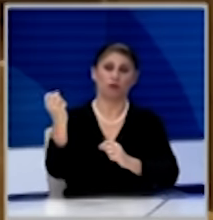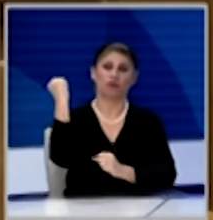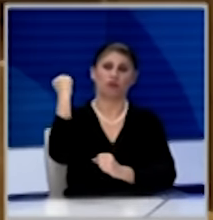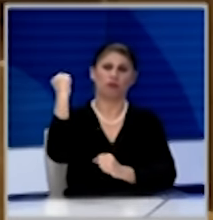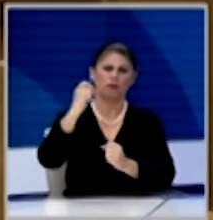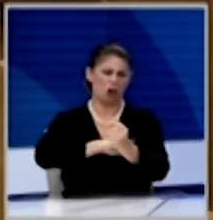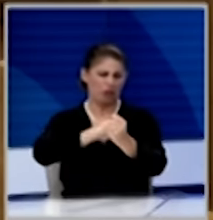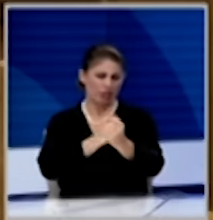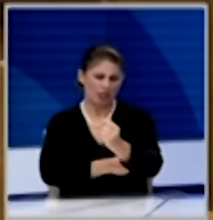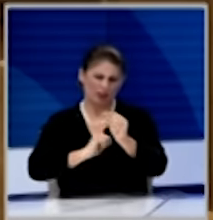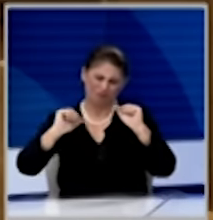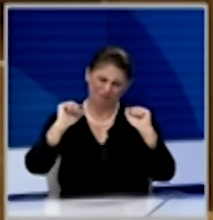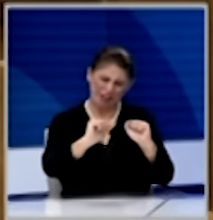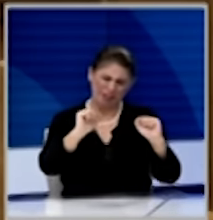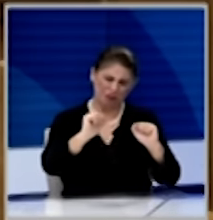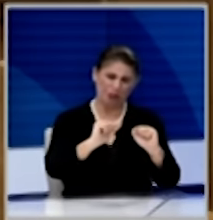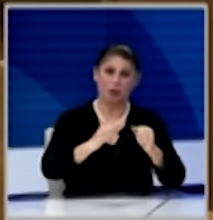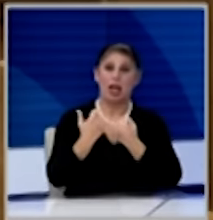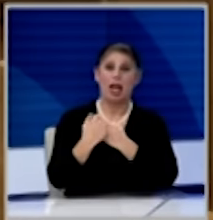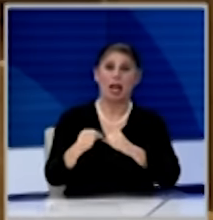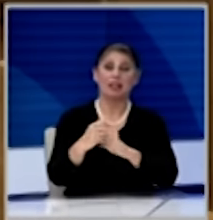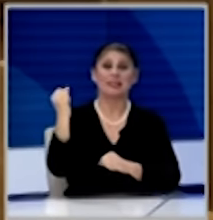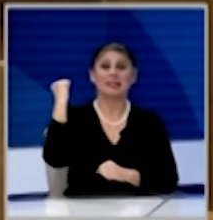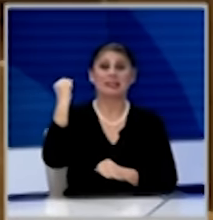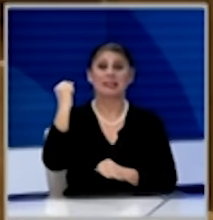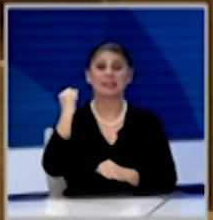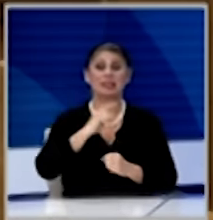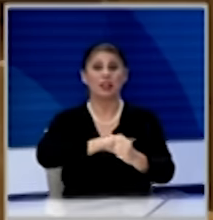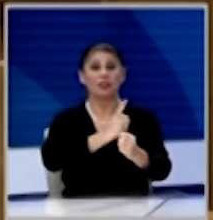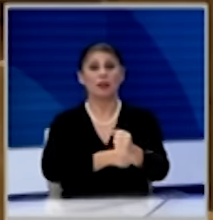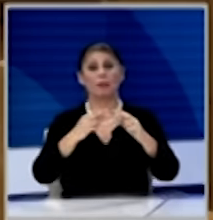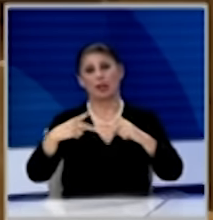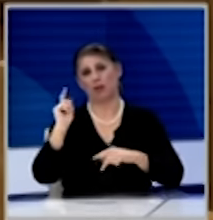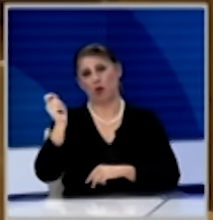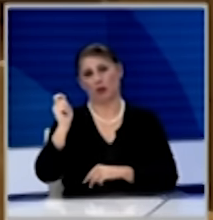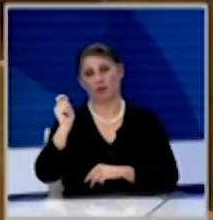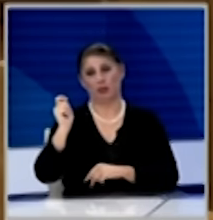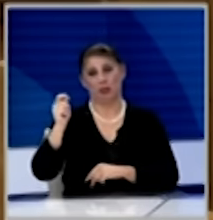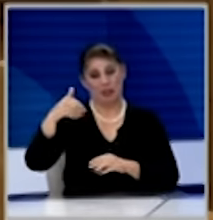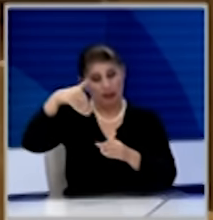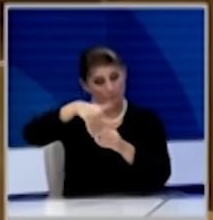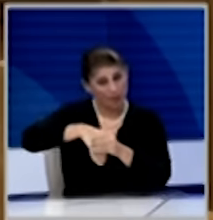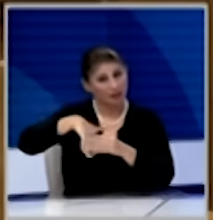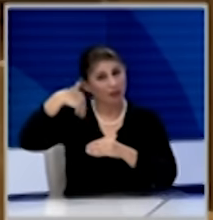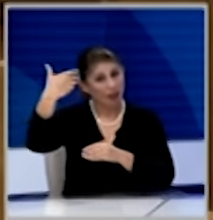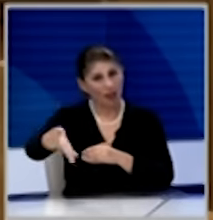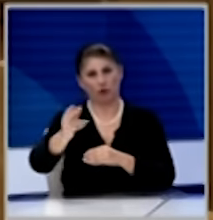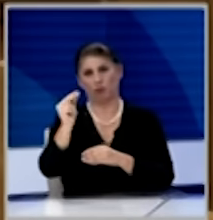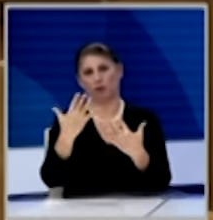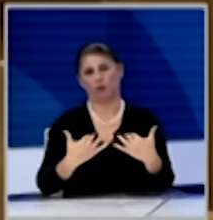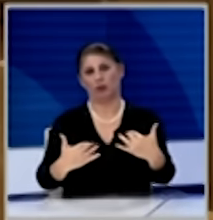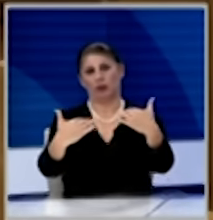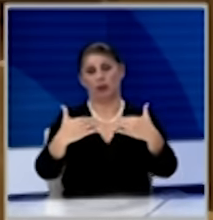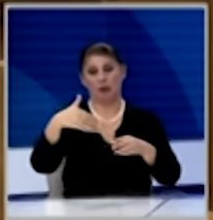σας πιέζουμε ασκώντας ισχυρή δυναμική αντιπολίτευση και μέσα και έξω απ τη